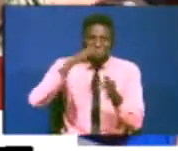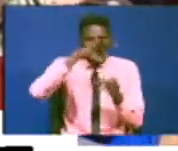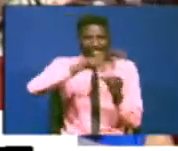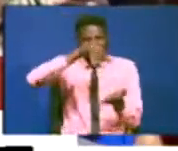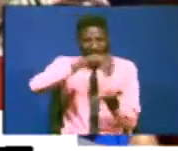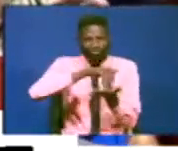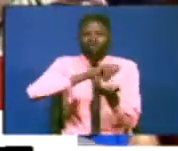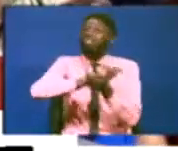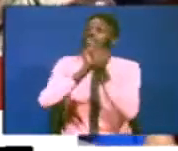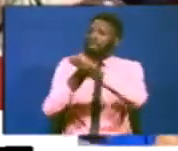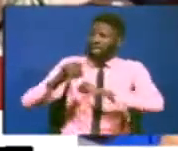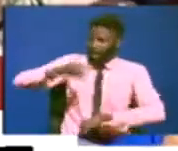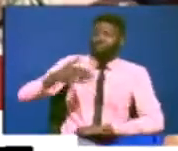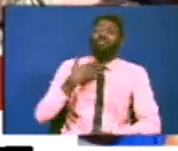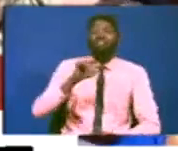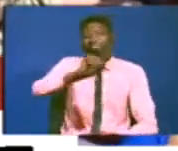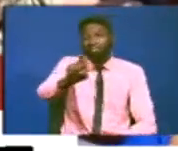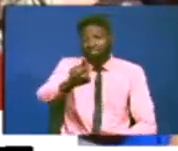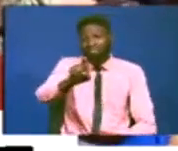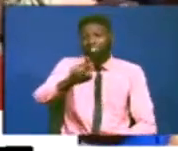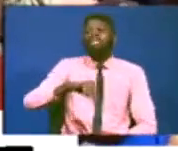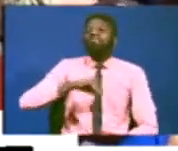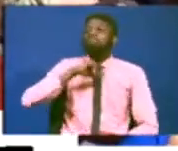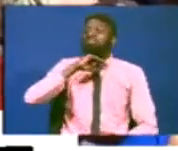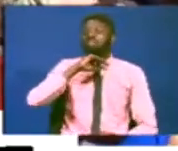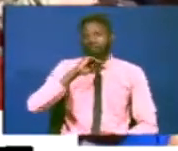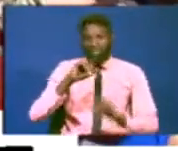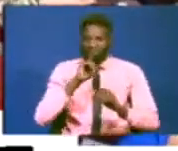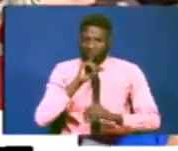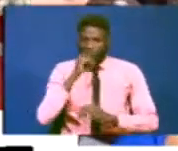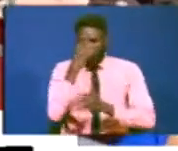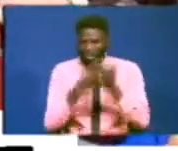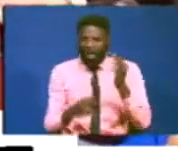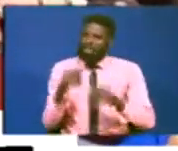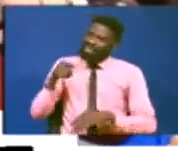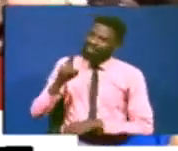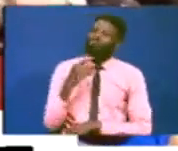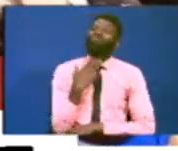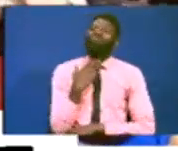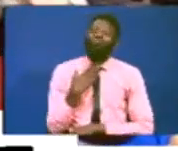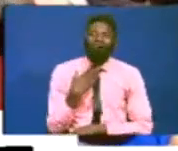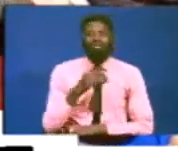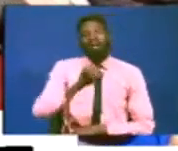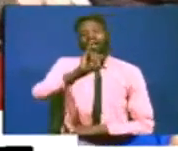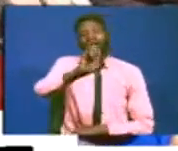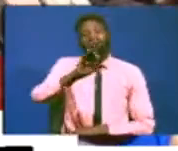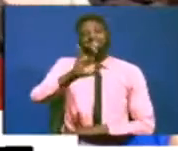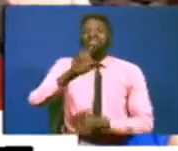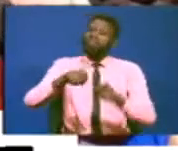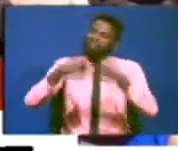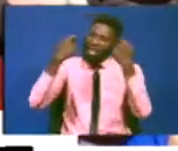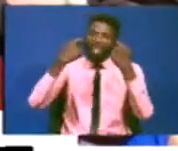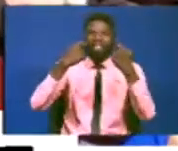county? Atimuthi ya kitendawili anasema ati anataka ati avunje IEBC apeleke huko